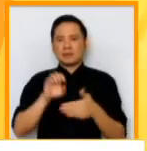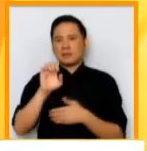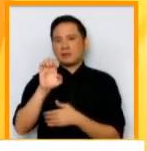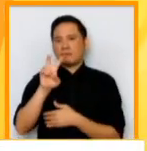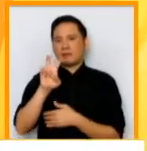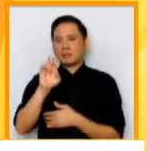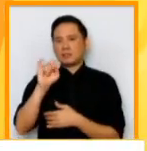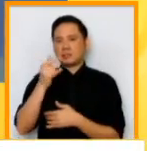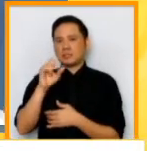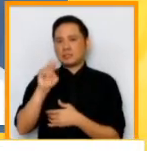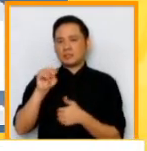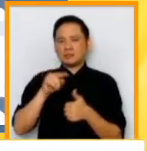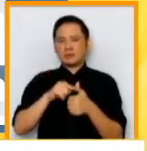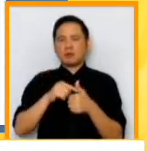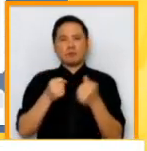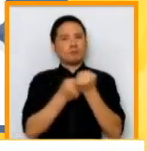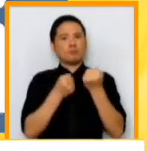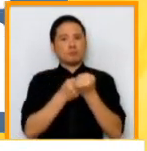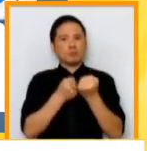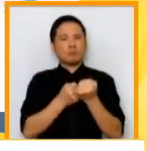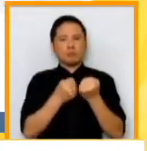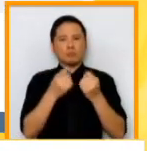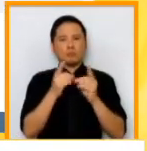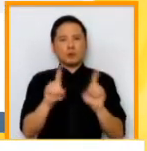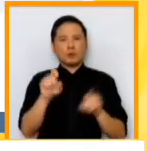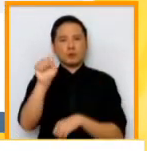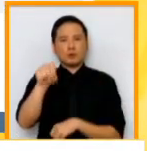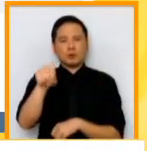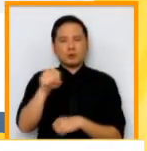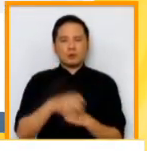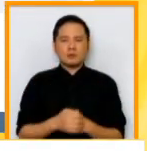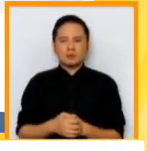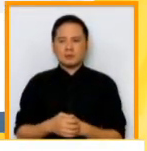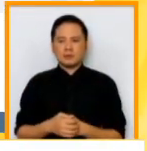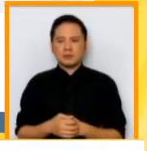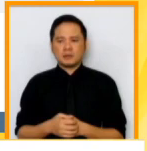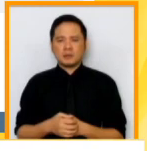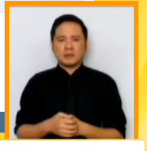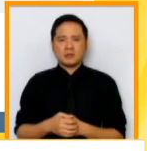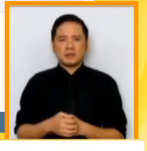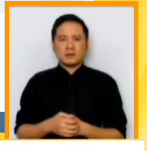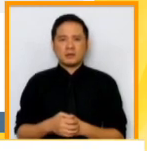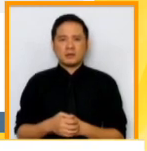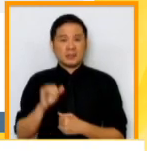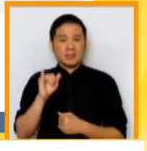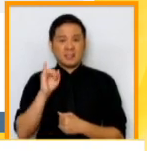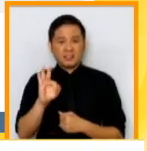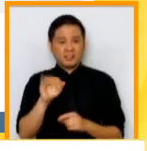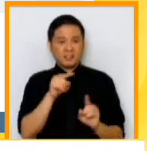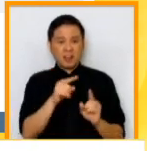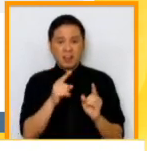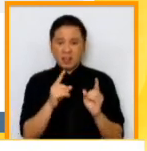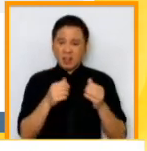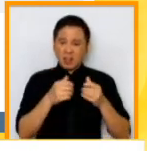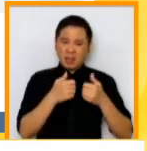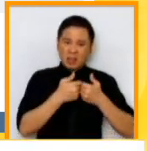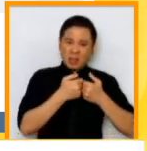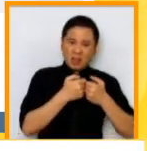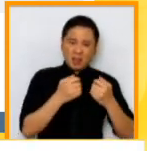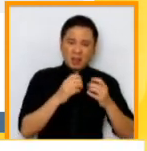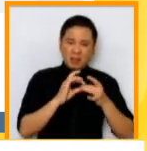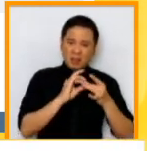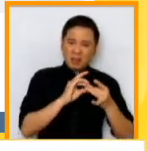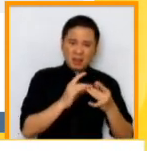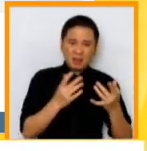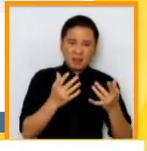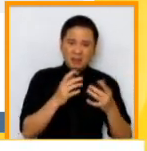siya sa pagkakaroon ng divorce. Kung hindi na raw worth it ang pagsasama, huwag nang ipilit. Mas mabuti raw